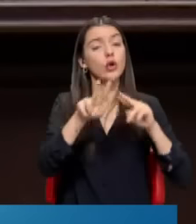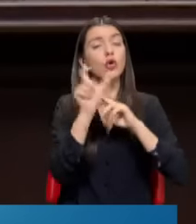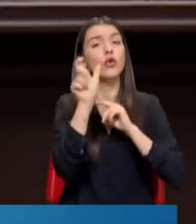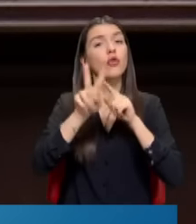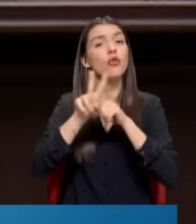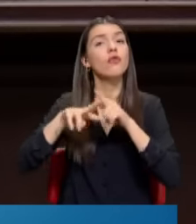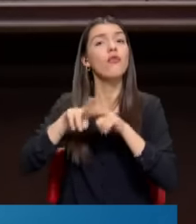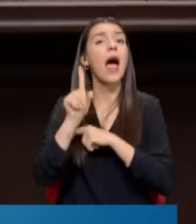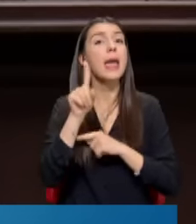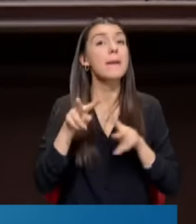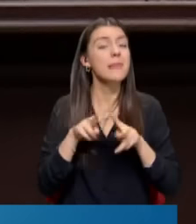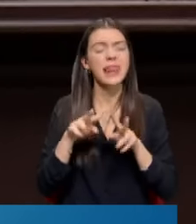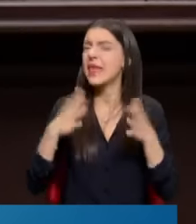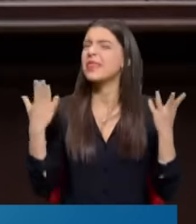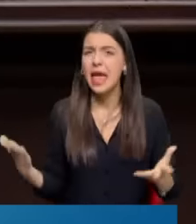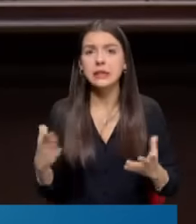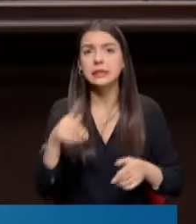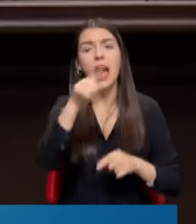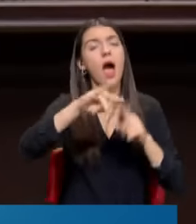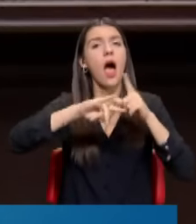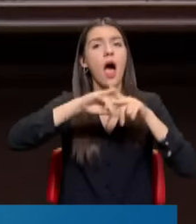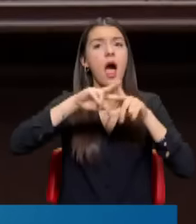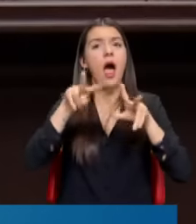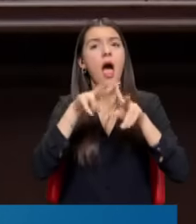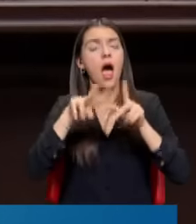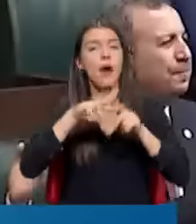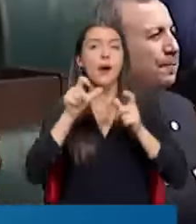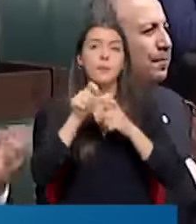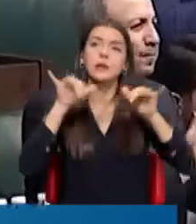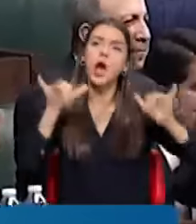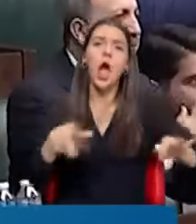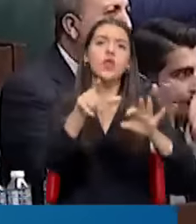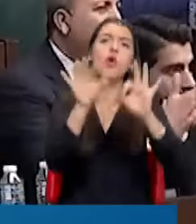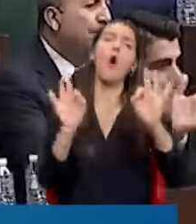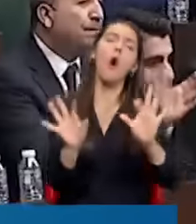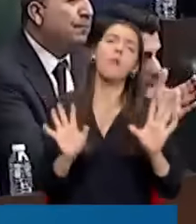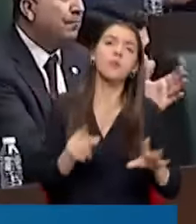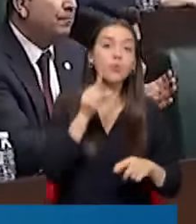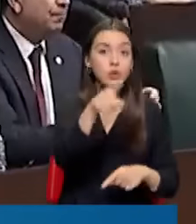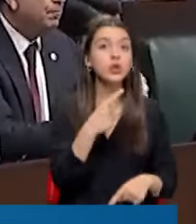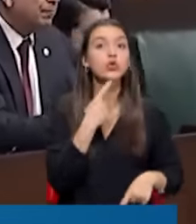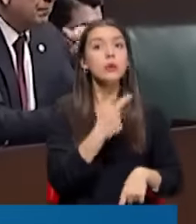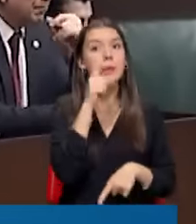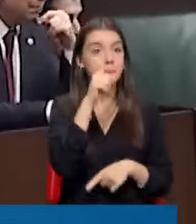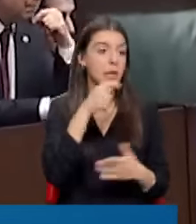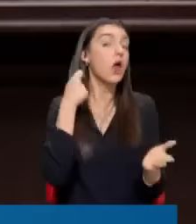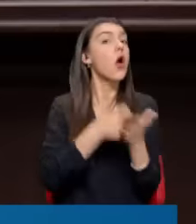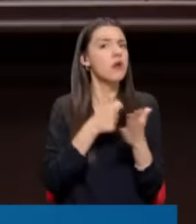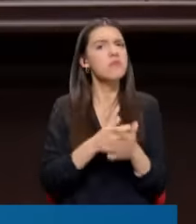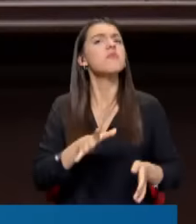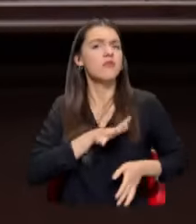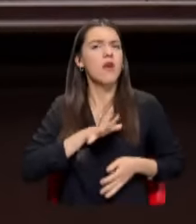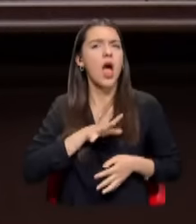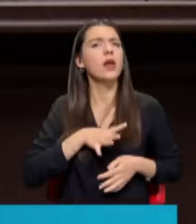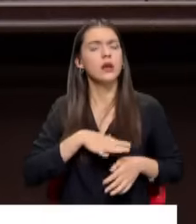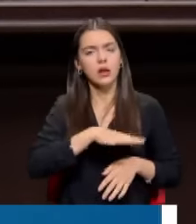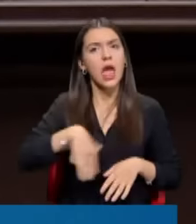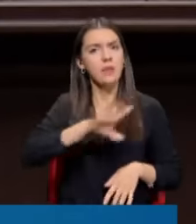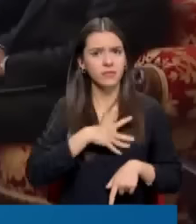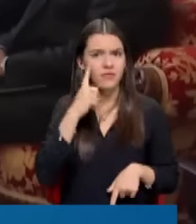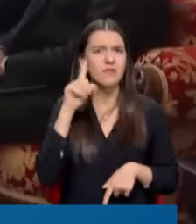Milliye neyse Hamas'ta işte aynen odur. Bunu söylemenin de bir bedeli olduğunun